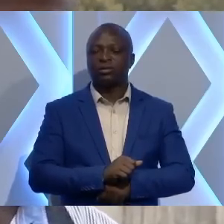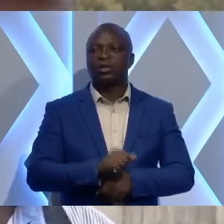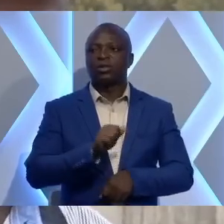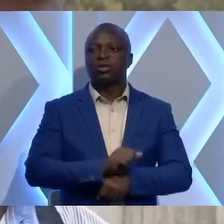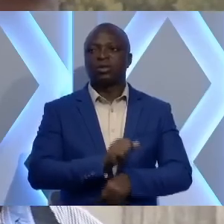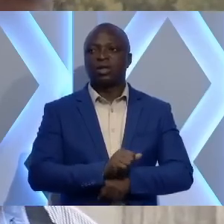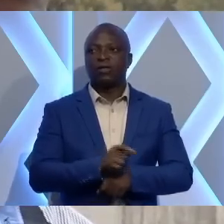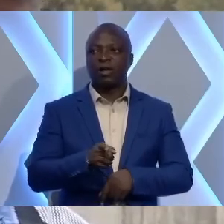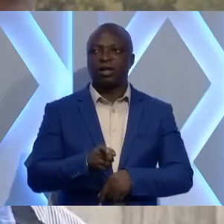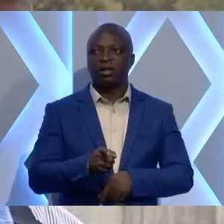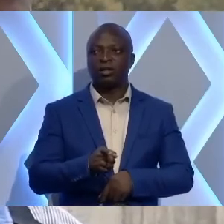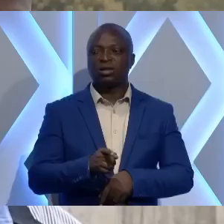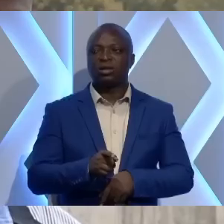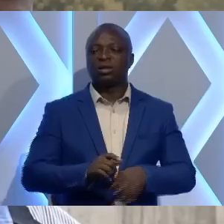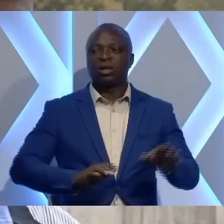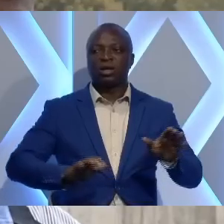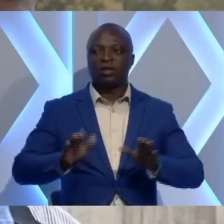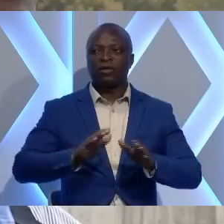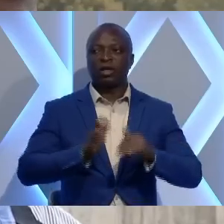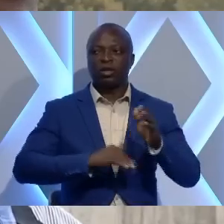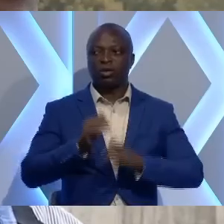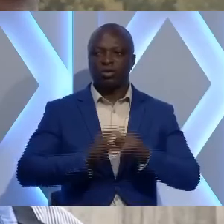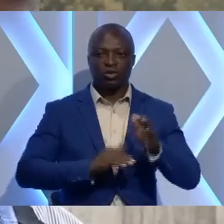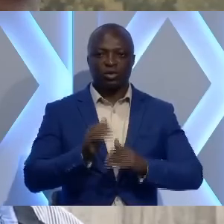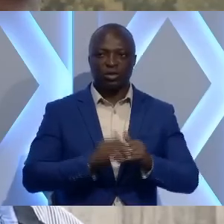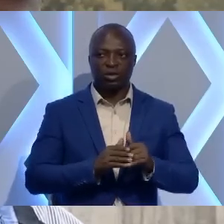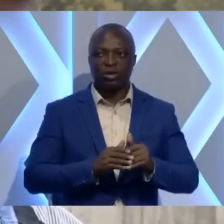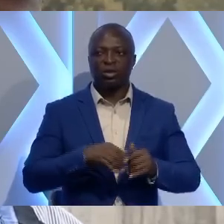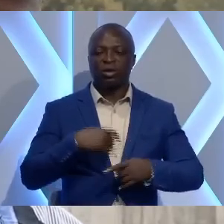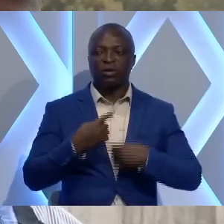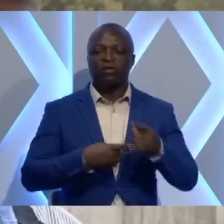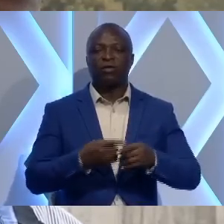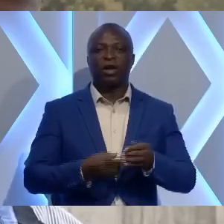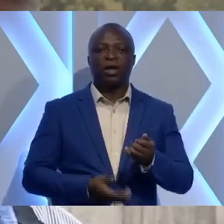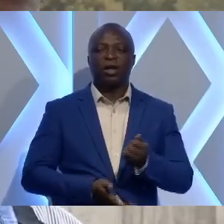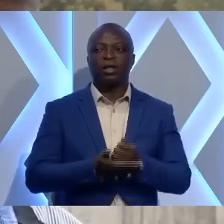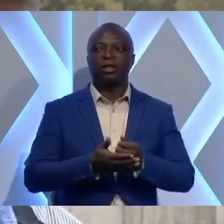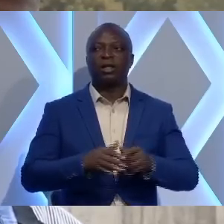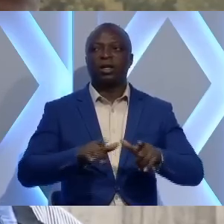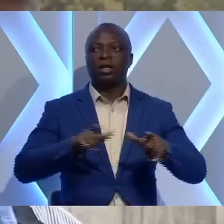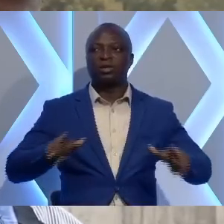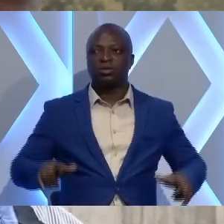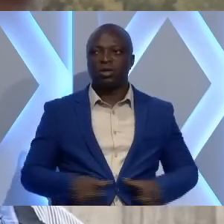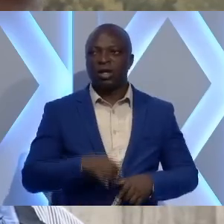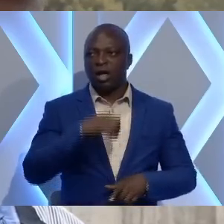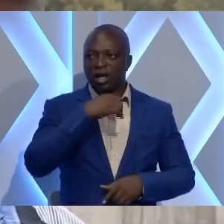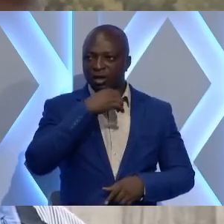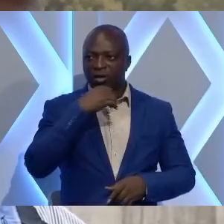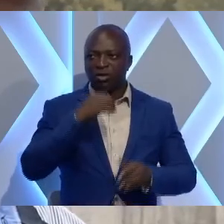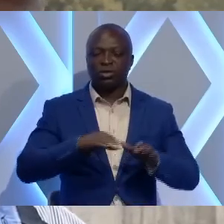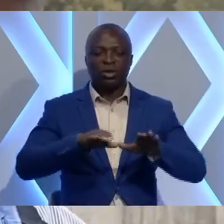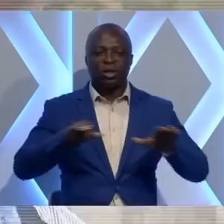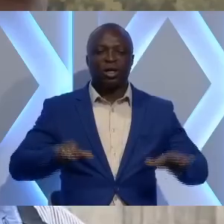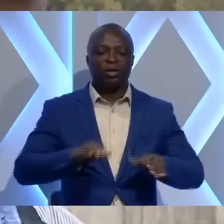L'ouvrage quadruple d'alo 4x4 construit va desservir la zone agricole du canton